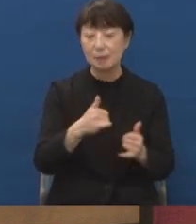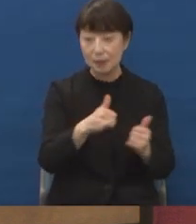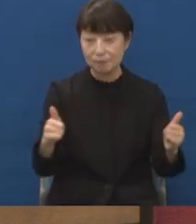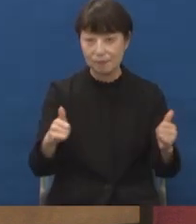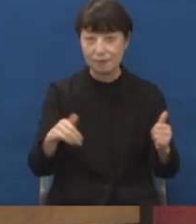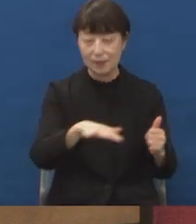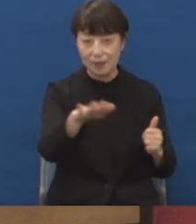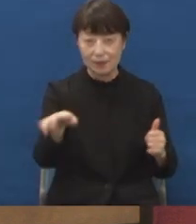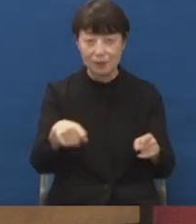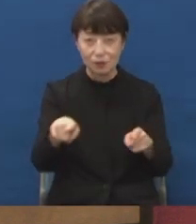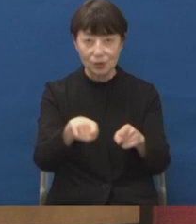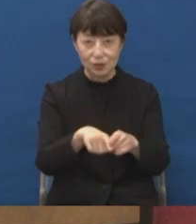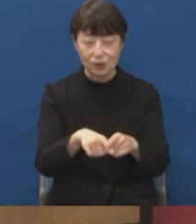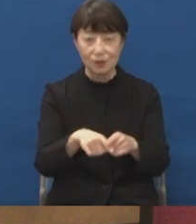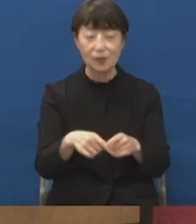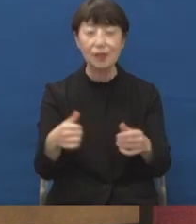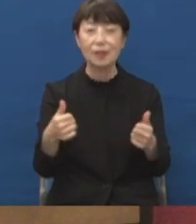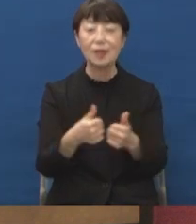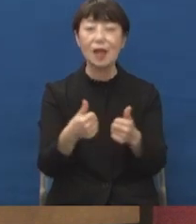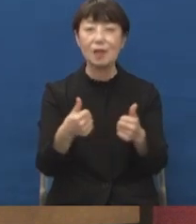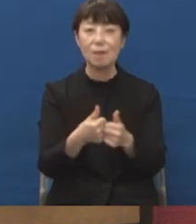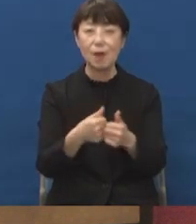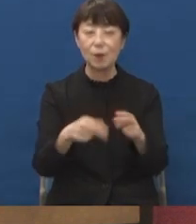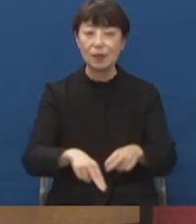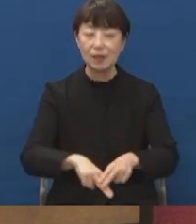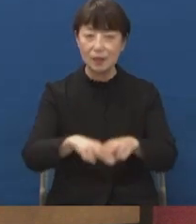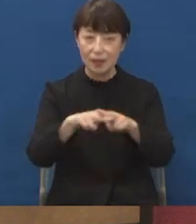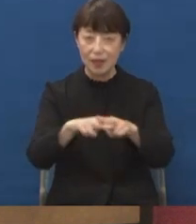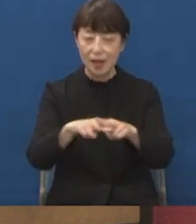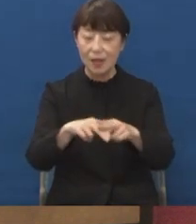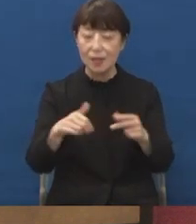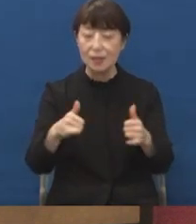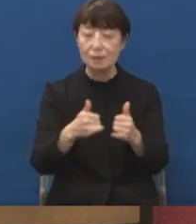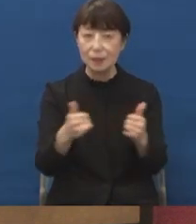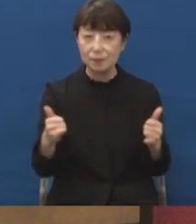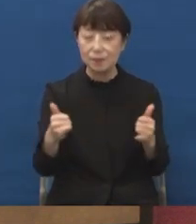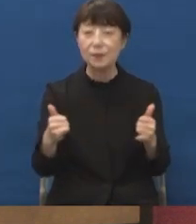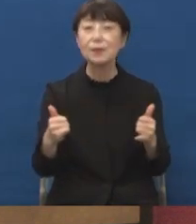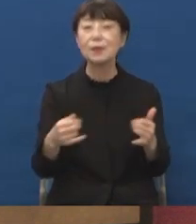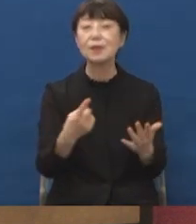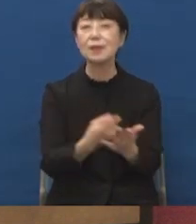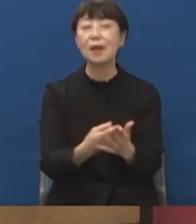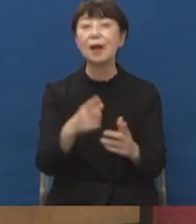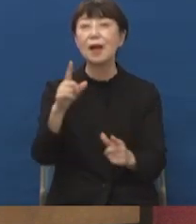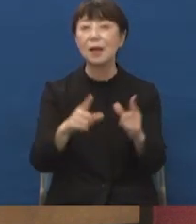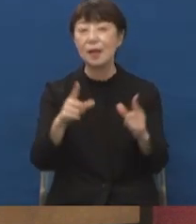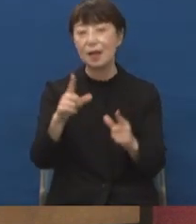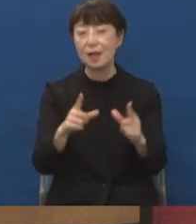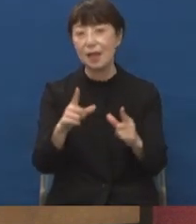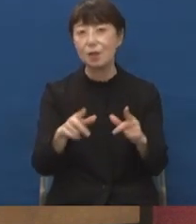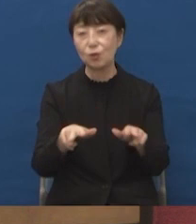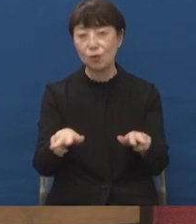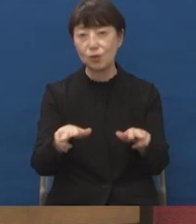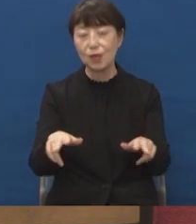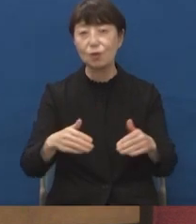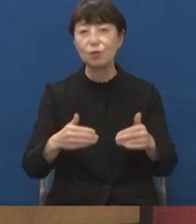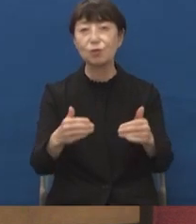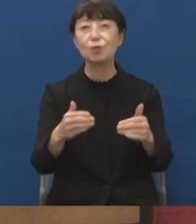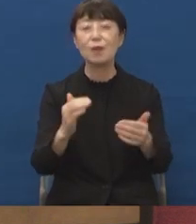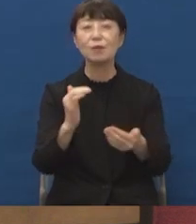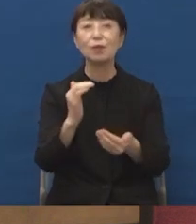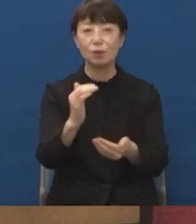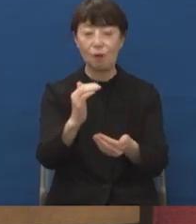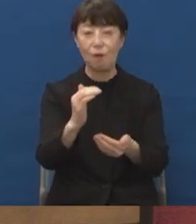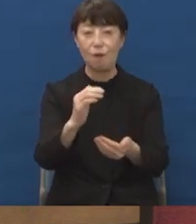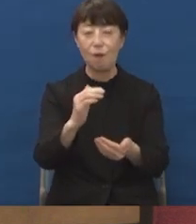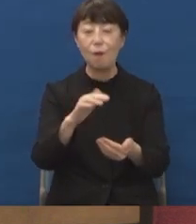りとした対話を重ねながら、市民参加型の行政を着実に進めていくことによって、市民の皆様の理解